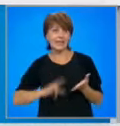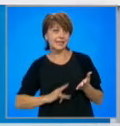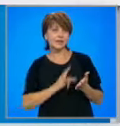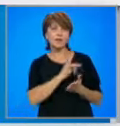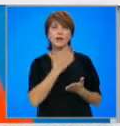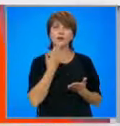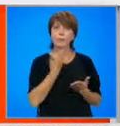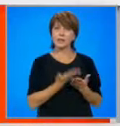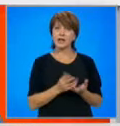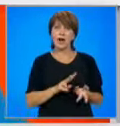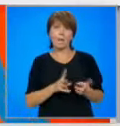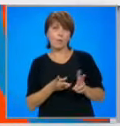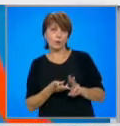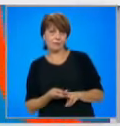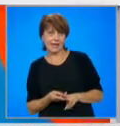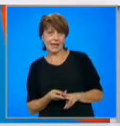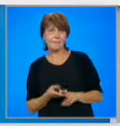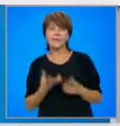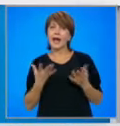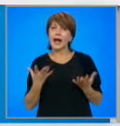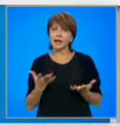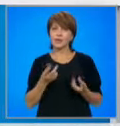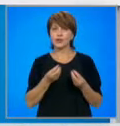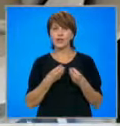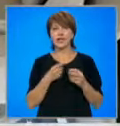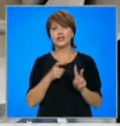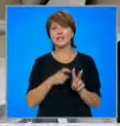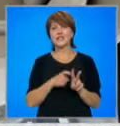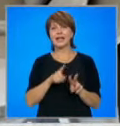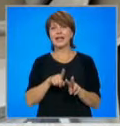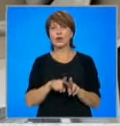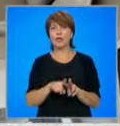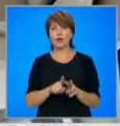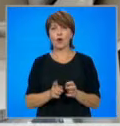промени въздухоплаването. Какъв е той, разказва Цветелина Йорданова.